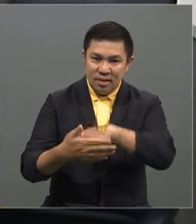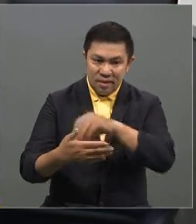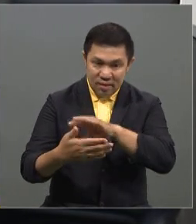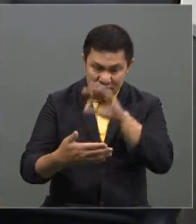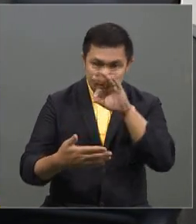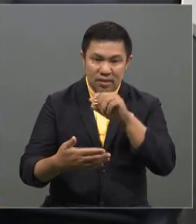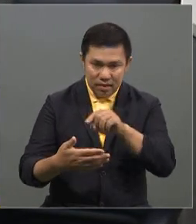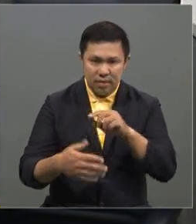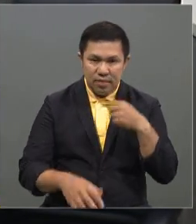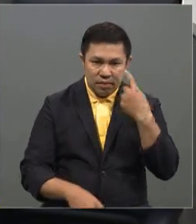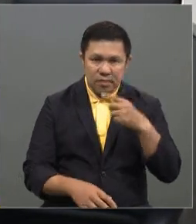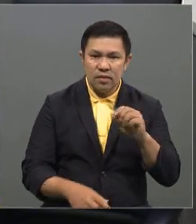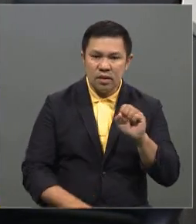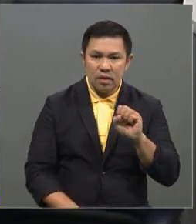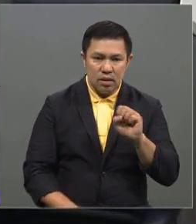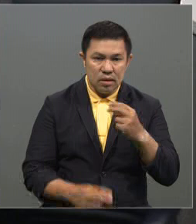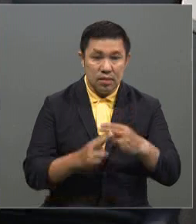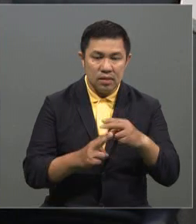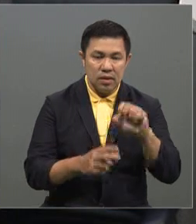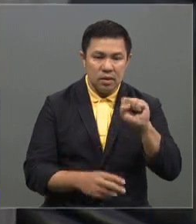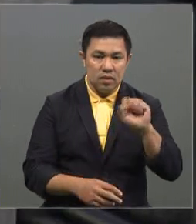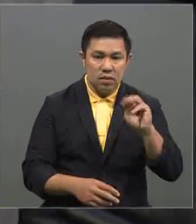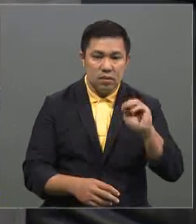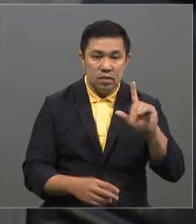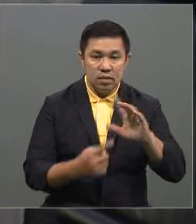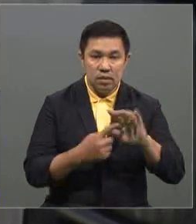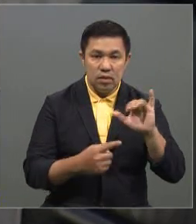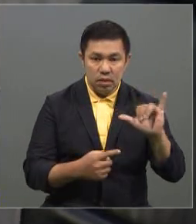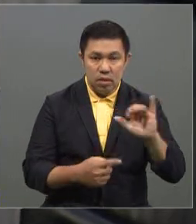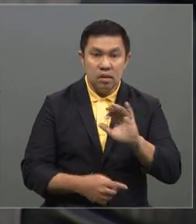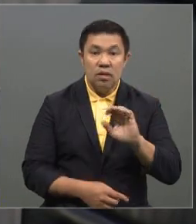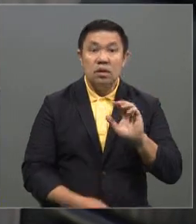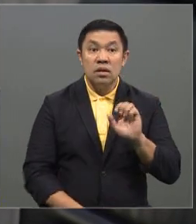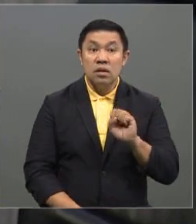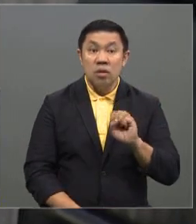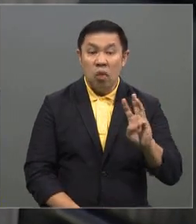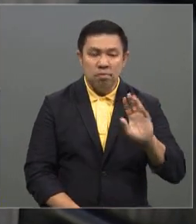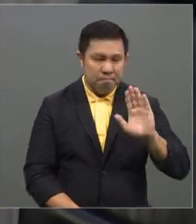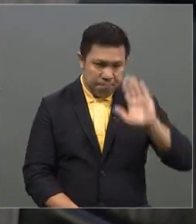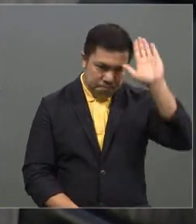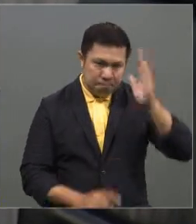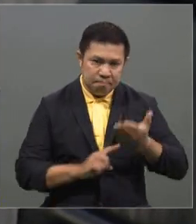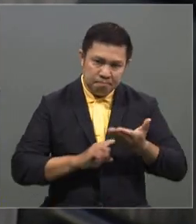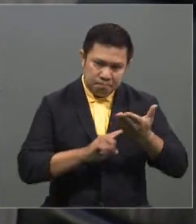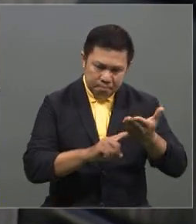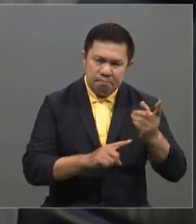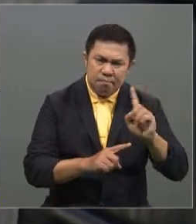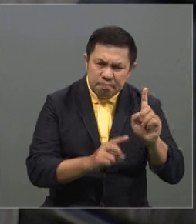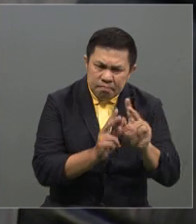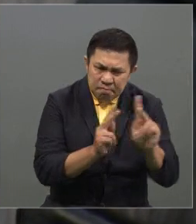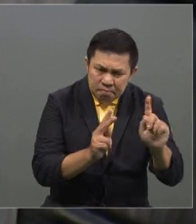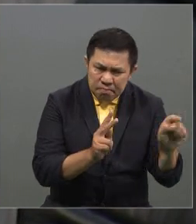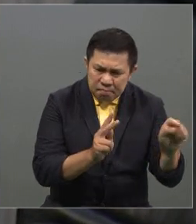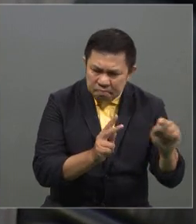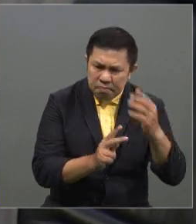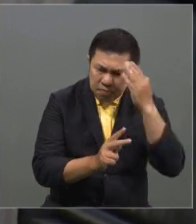สมาชิกวุฒิสภาเป็นผู้เสนอครับซึ่งก็ได้ชี้แจงเหตุผลของการเสนอยติว่าเพื่อรับฟังความเห็นและข้อเสนอแนะจากผู้ที่